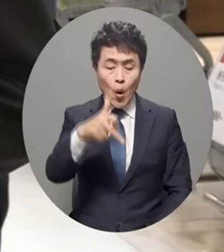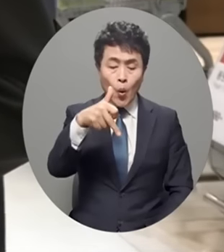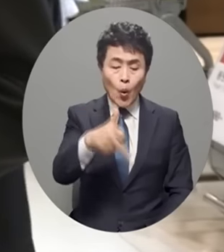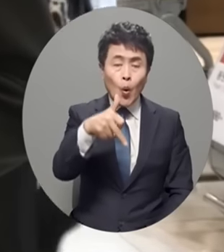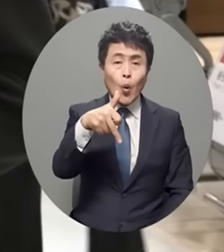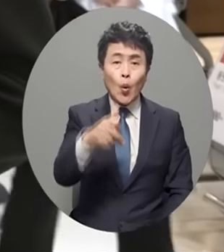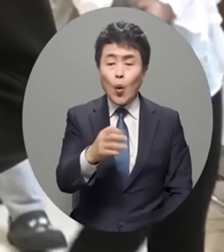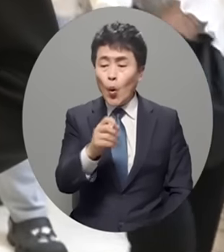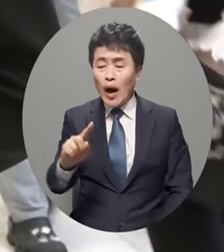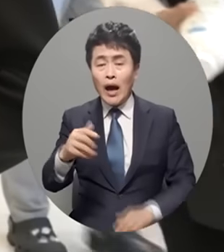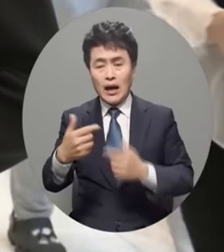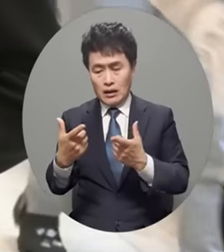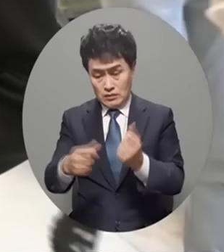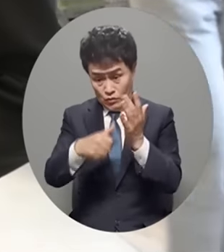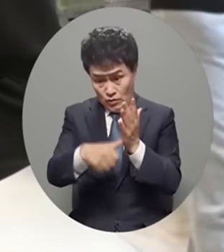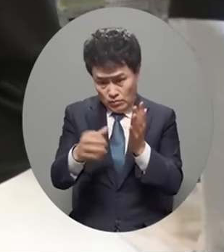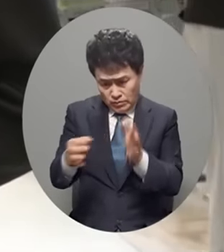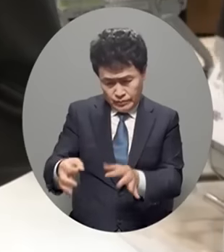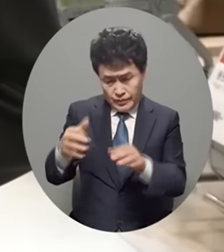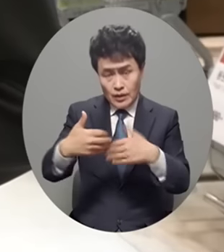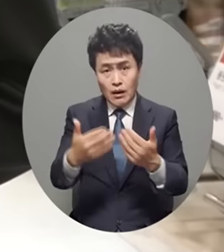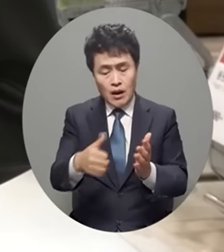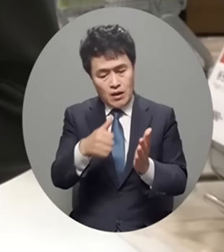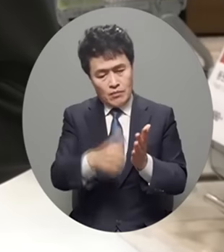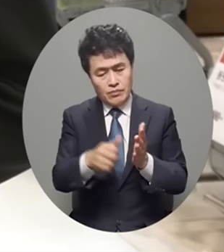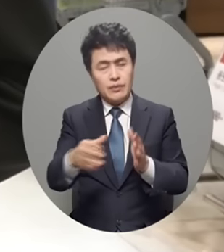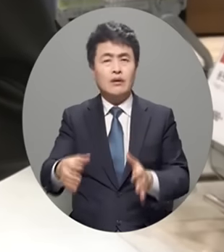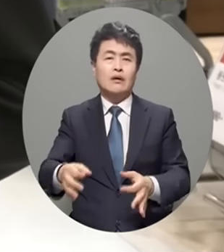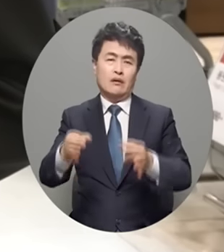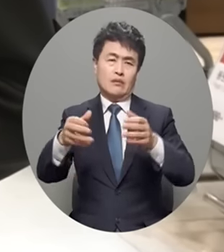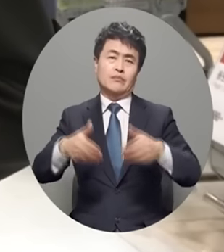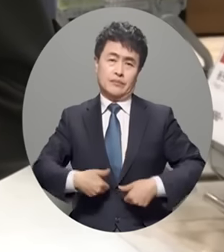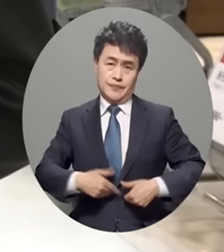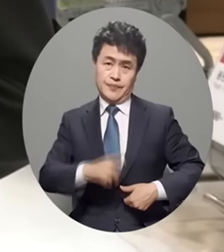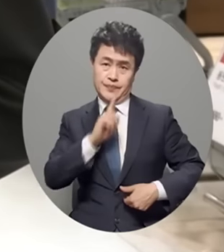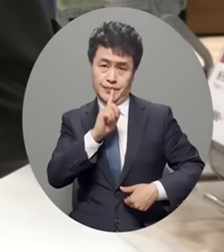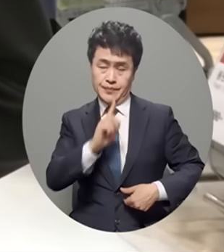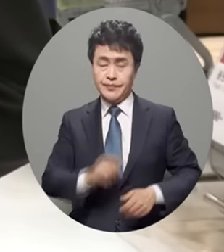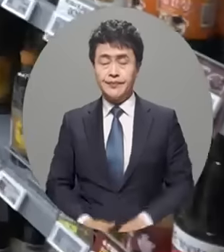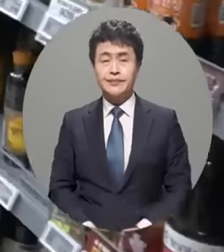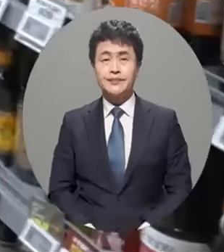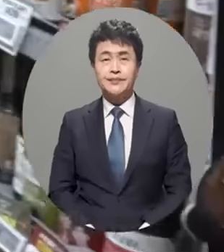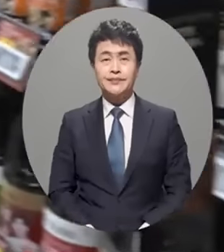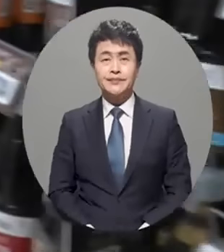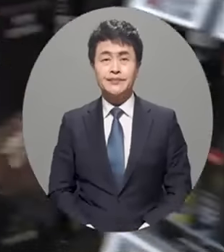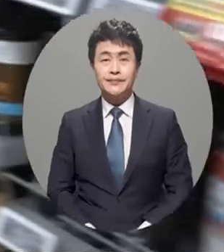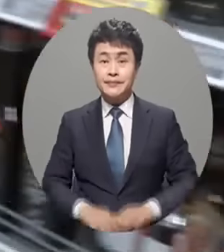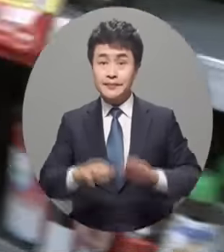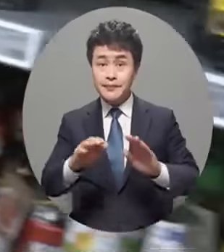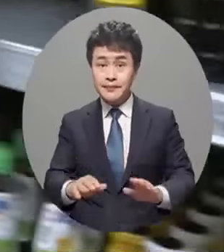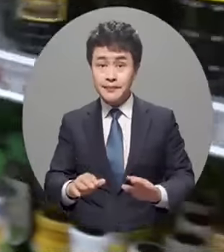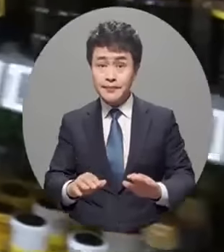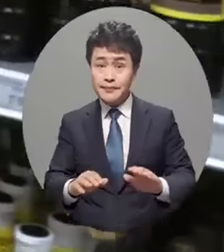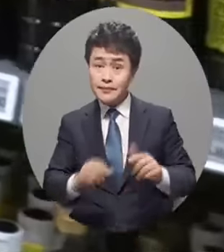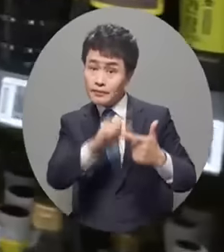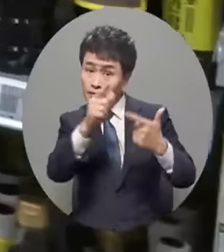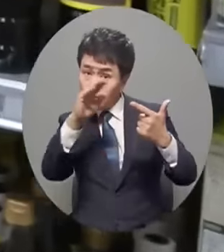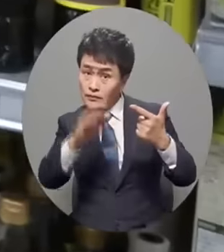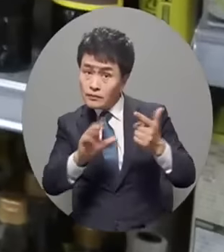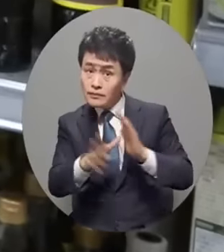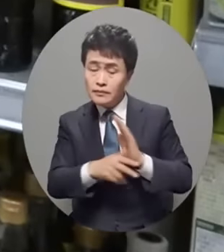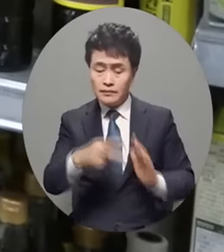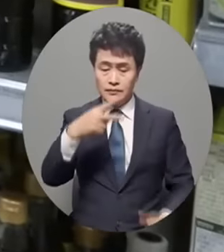값이 급등하면서 일부 제품 가격 인상은 불가피하다고 설명했습니다. 이번 달 중순부터는 샘표